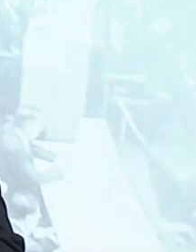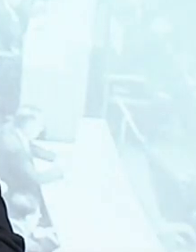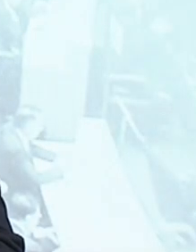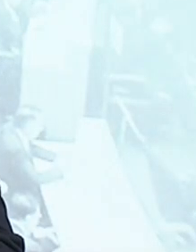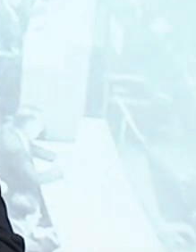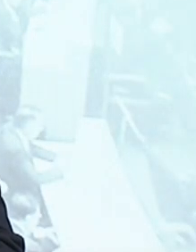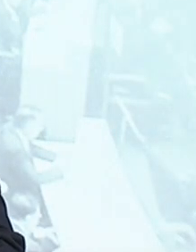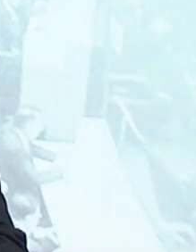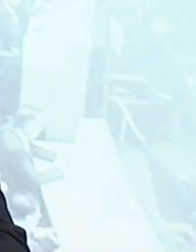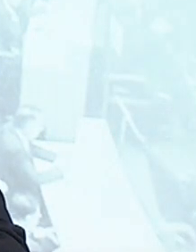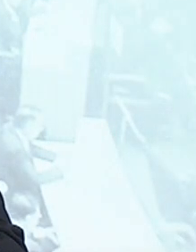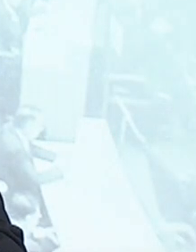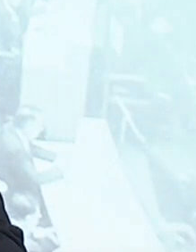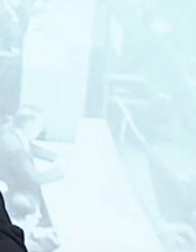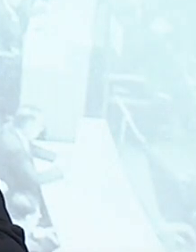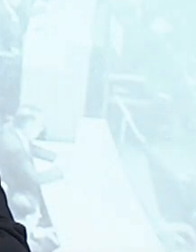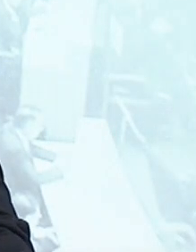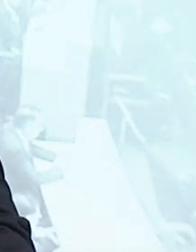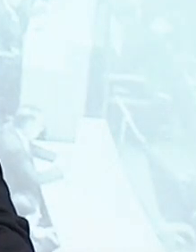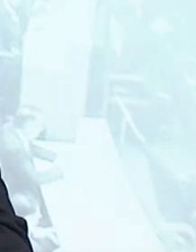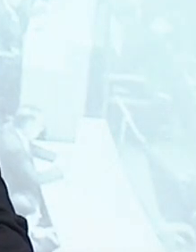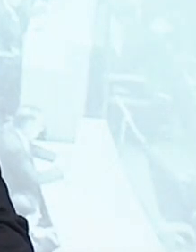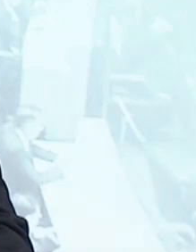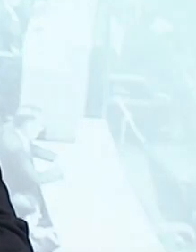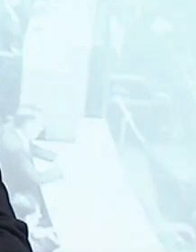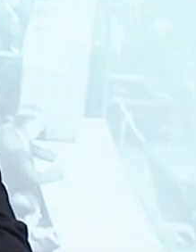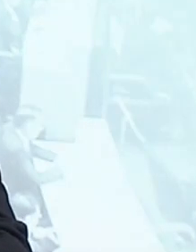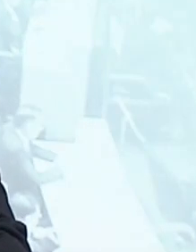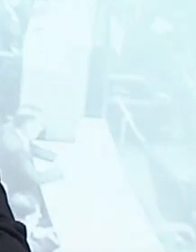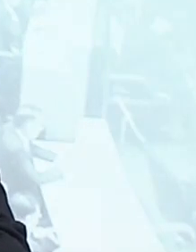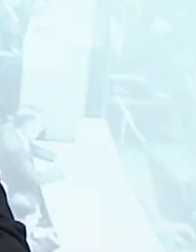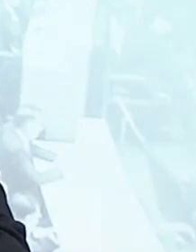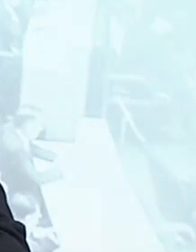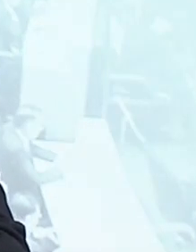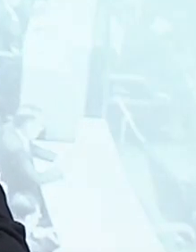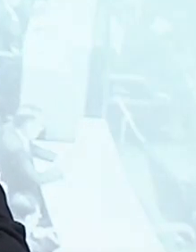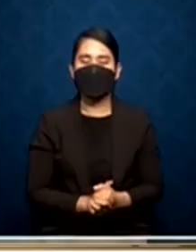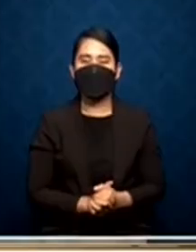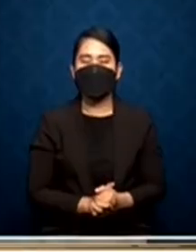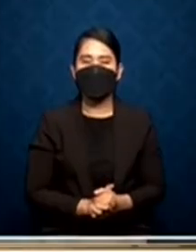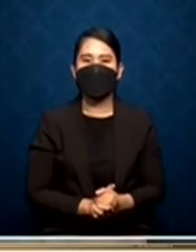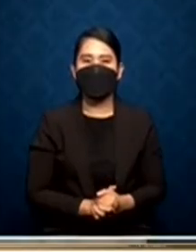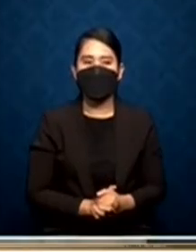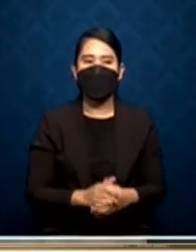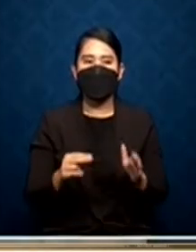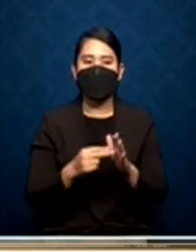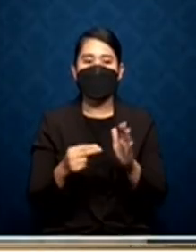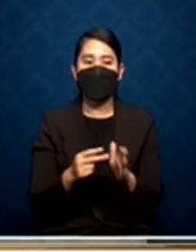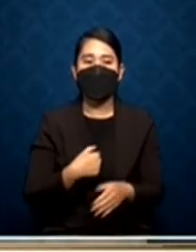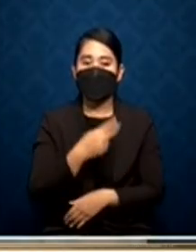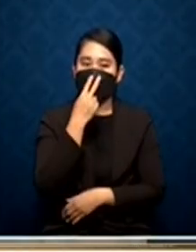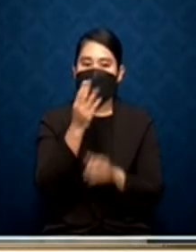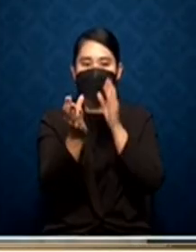ือข้อกล่าวหาเนี่ยมันพูดกันมานานแล้วนะครับมันก็พยายามที่จะลดความน่าเชื่อถือของสภามาตลอดนะครับเ